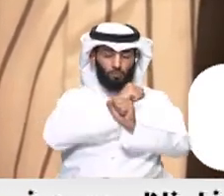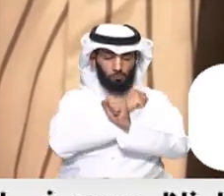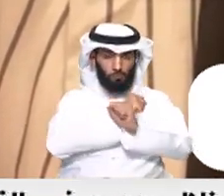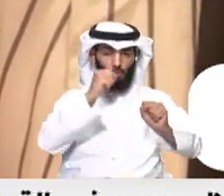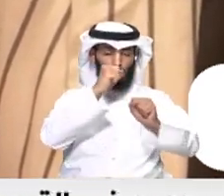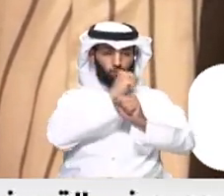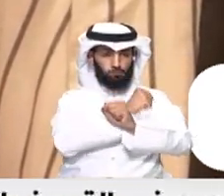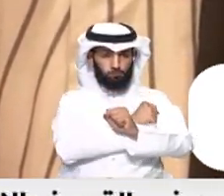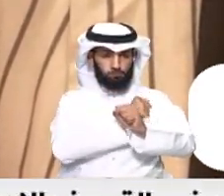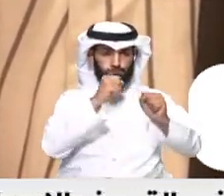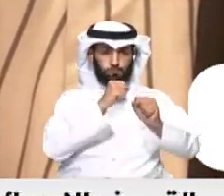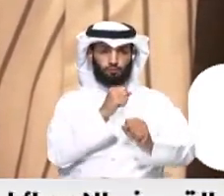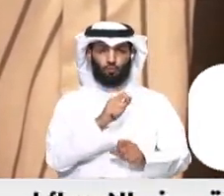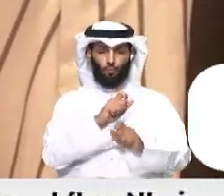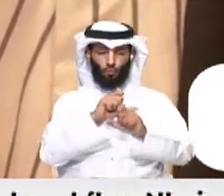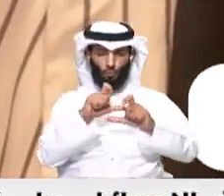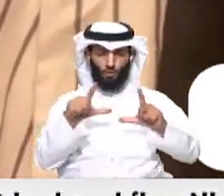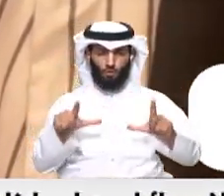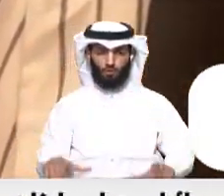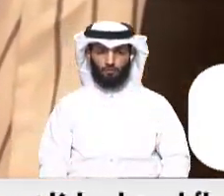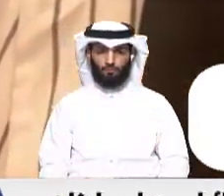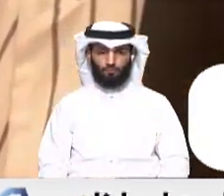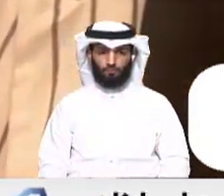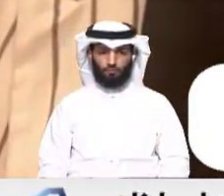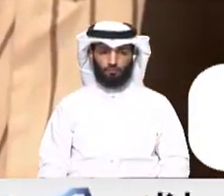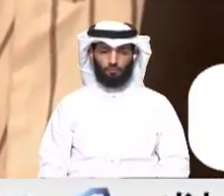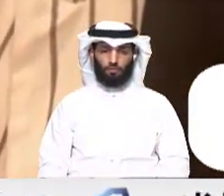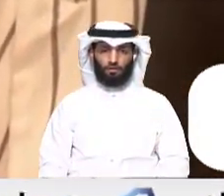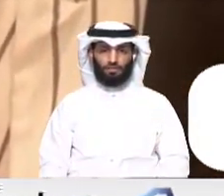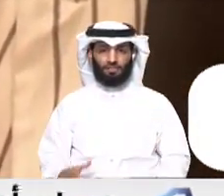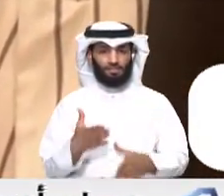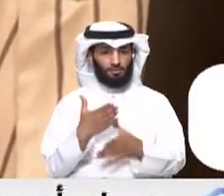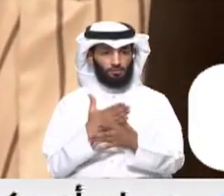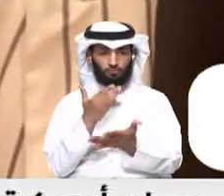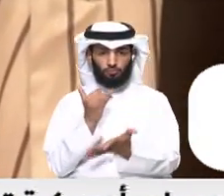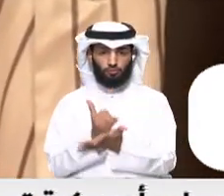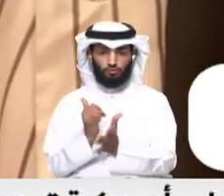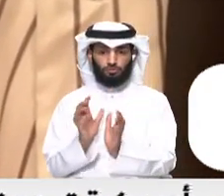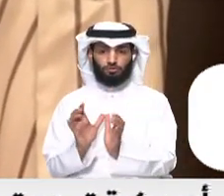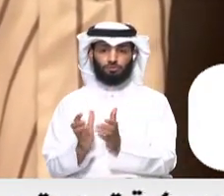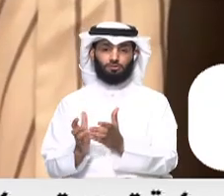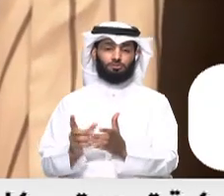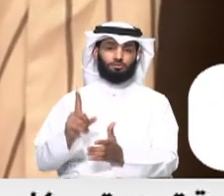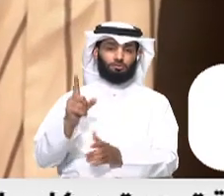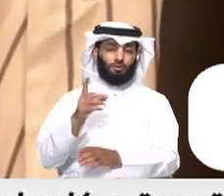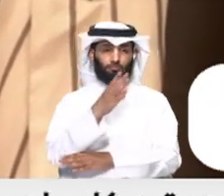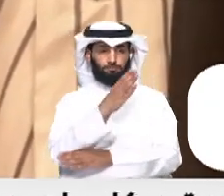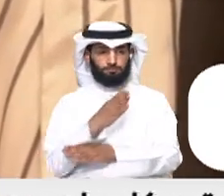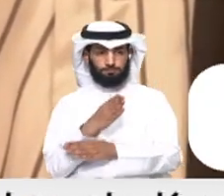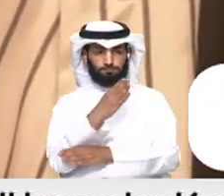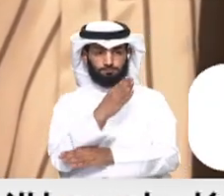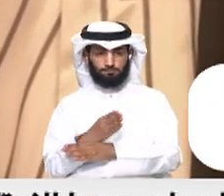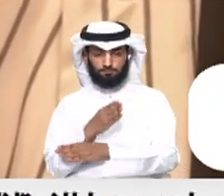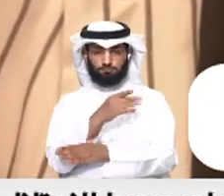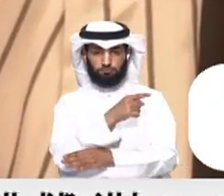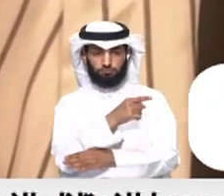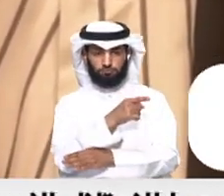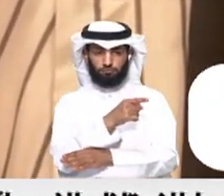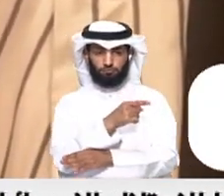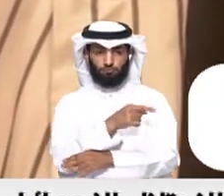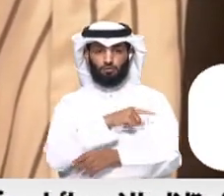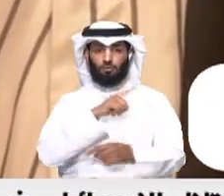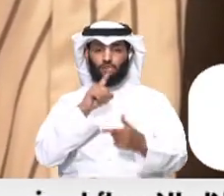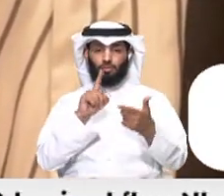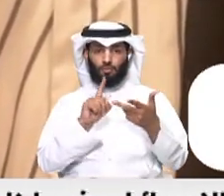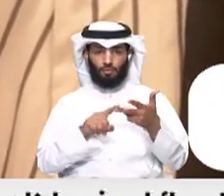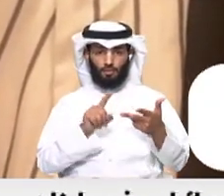وهذا توسع طبعا من جانب حزب الله، وهناك تخوف أيضا من الجانب الإسرائيلي